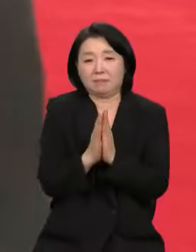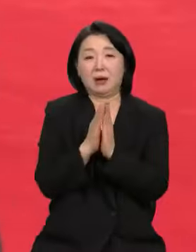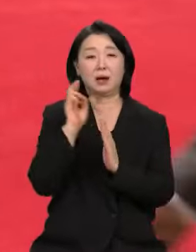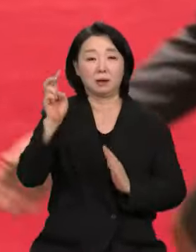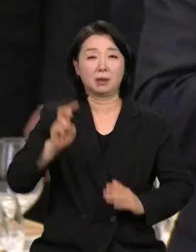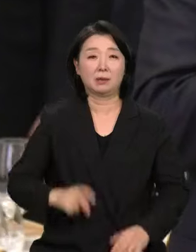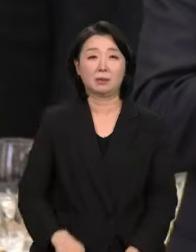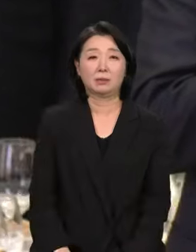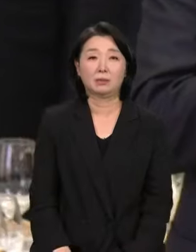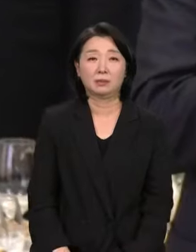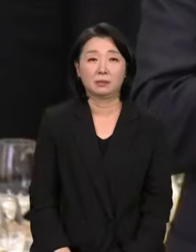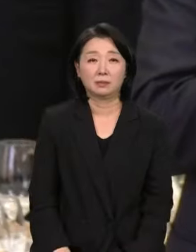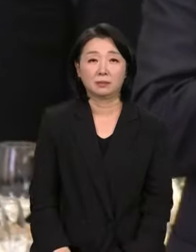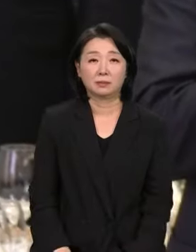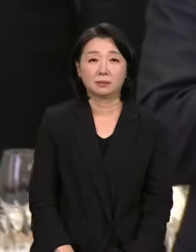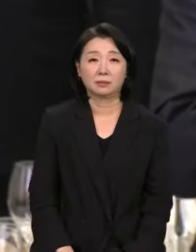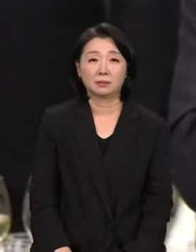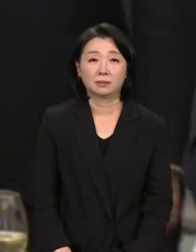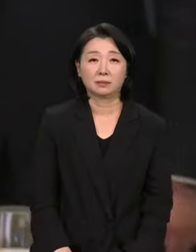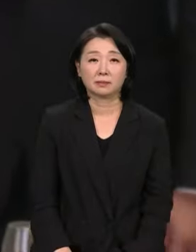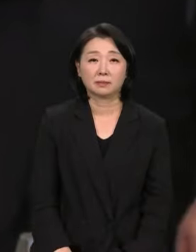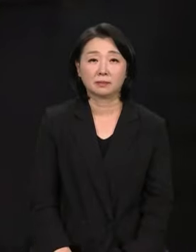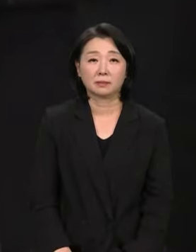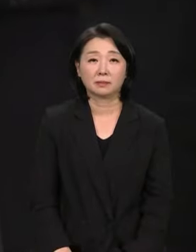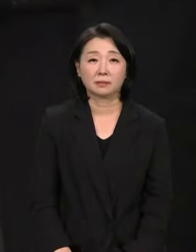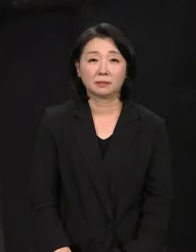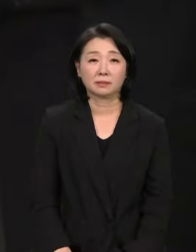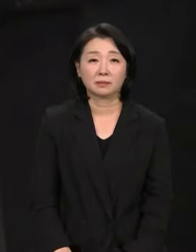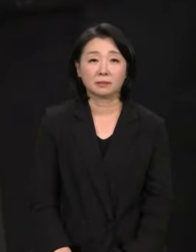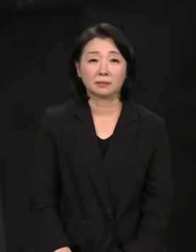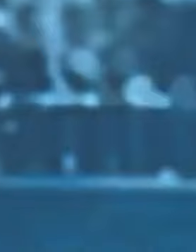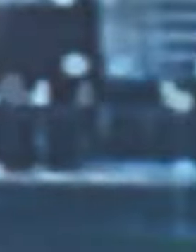가능성도 있습니다. JTBC 박현주입니다.